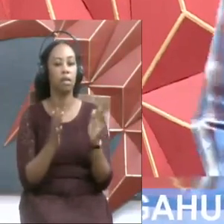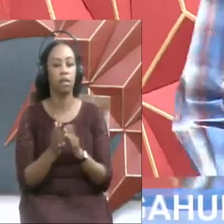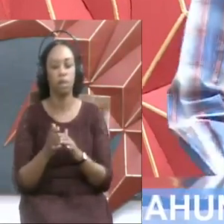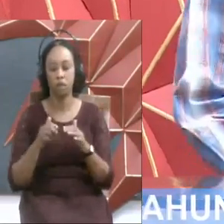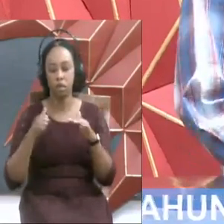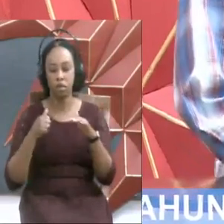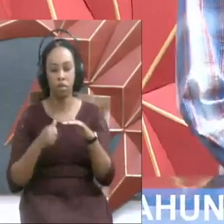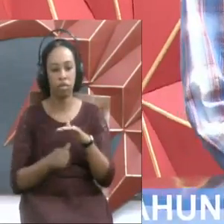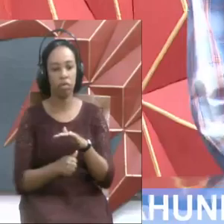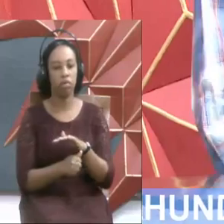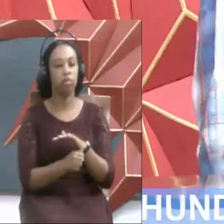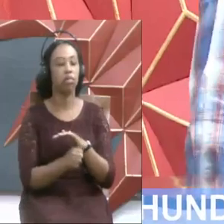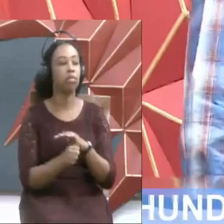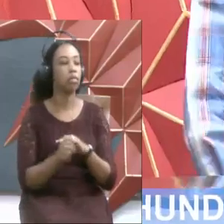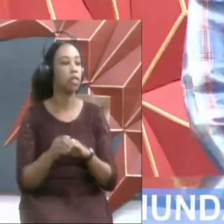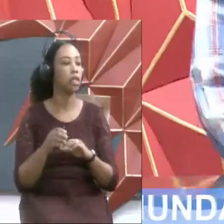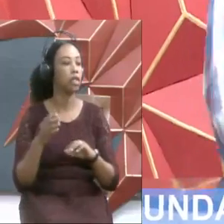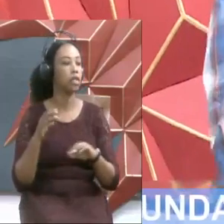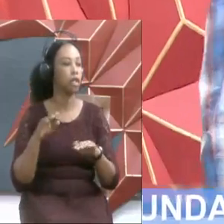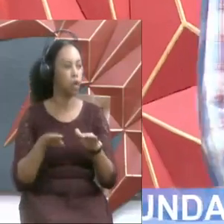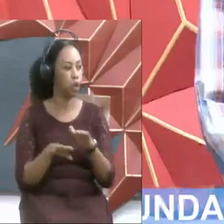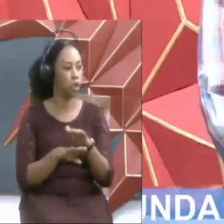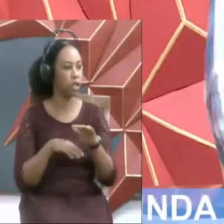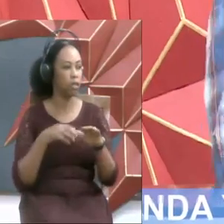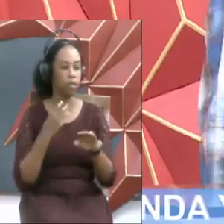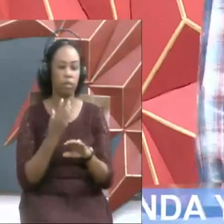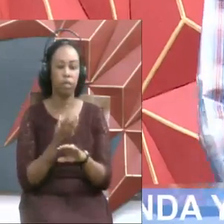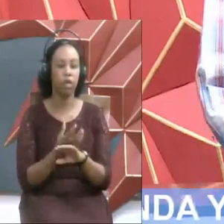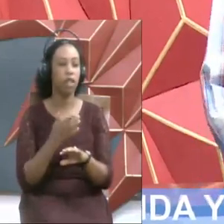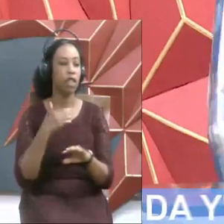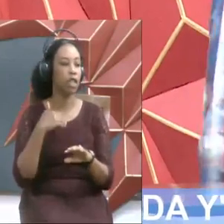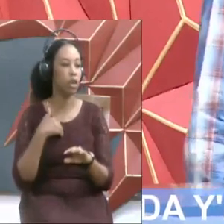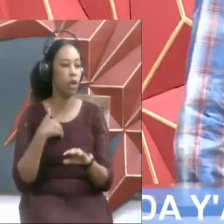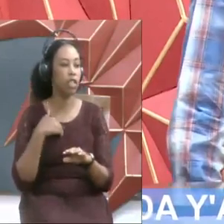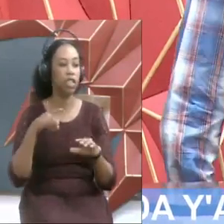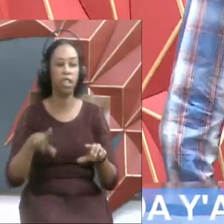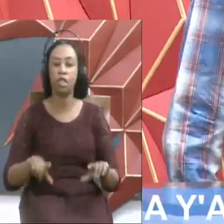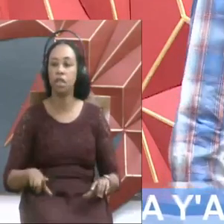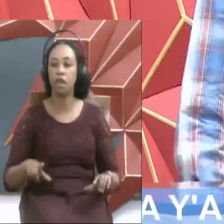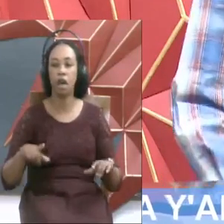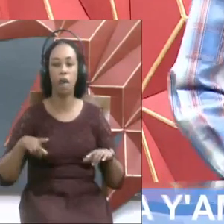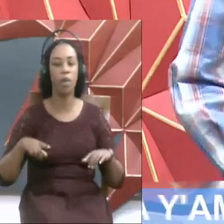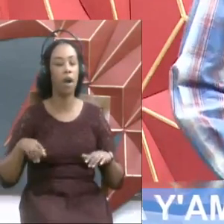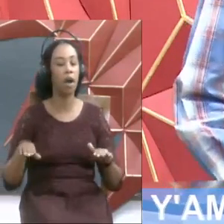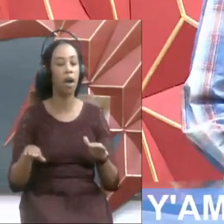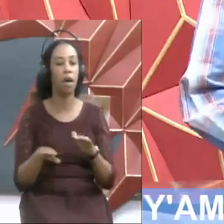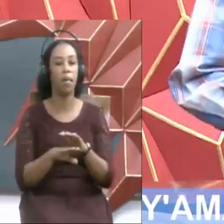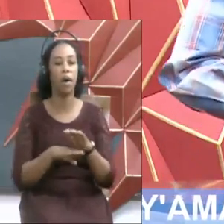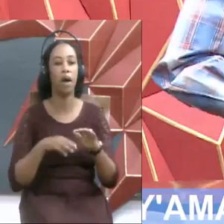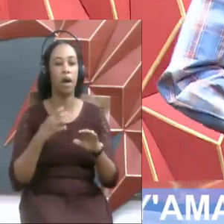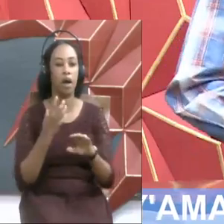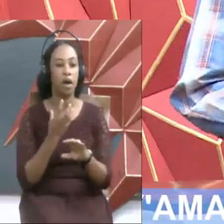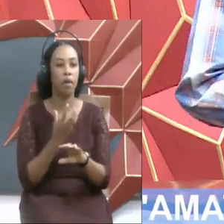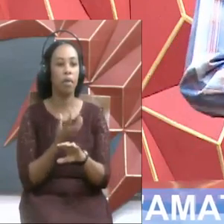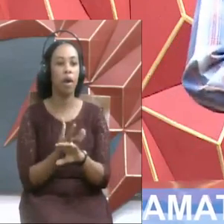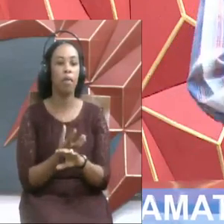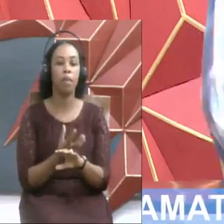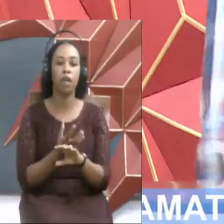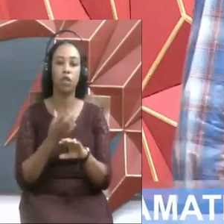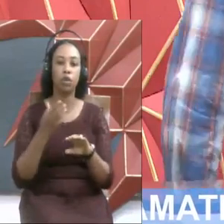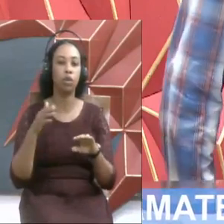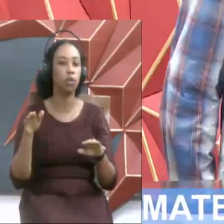Nisunificha, niko chini ya mwamba. Niko chini ya mwamba.